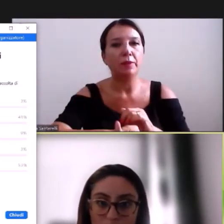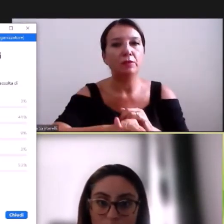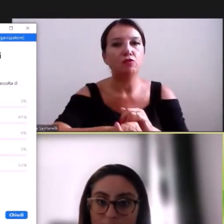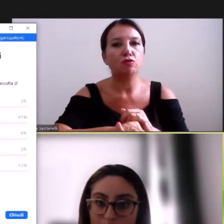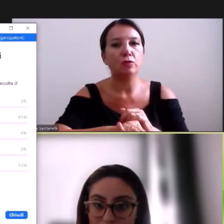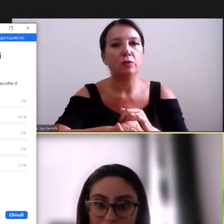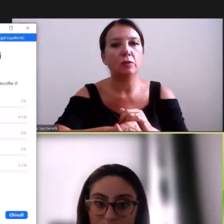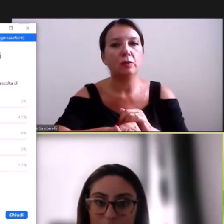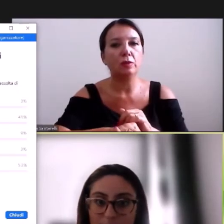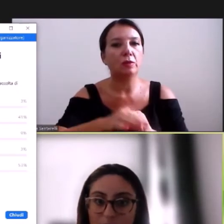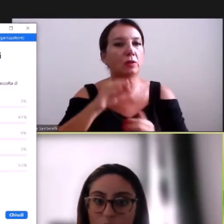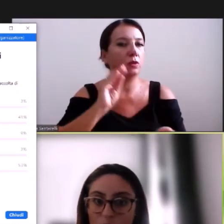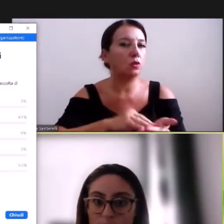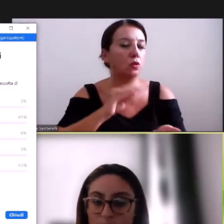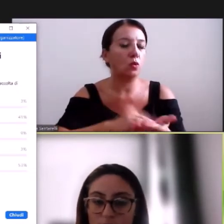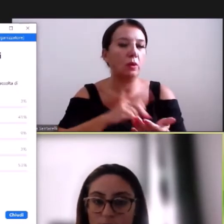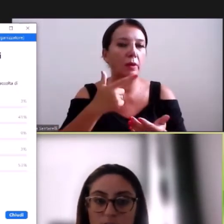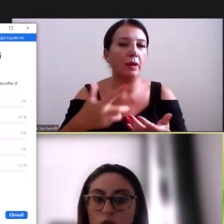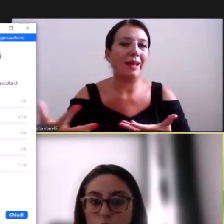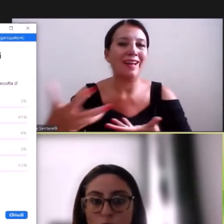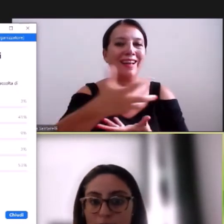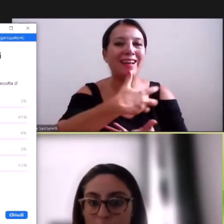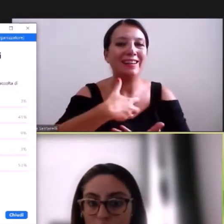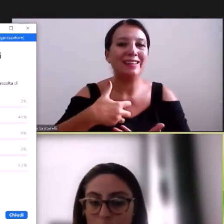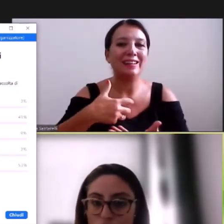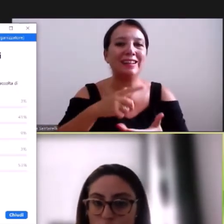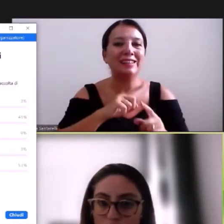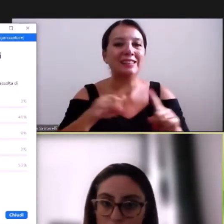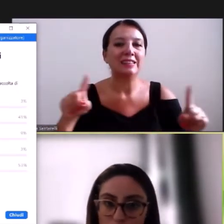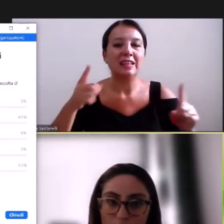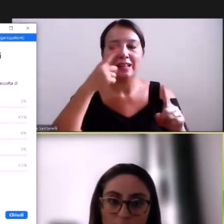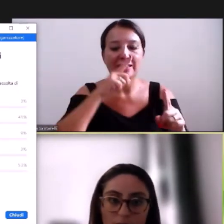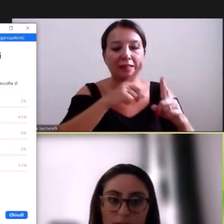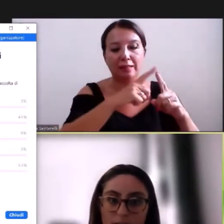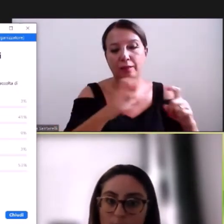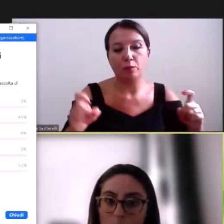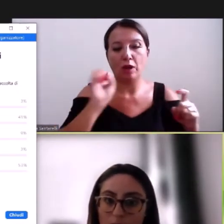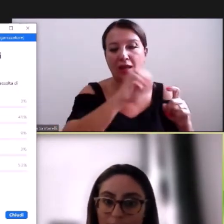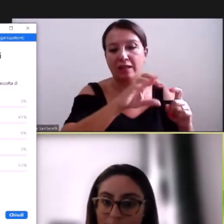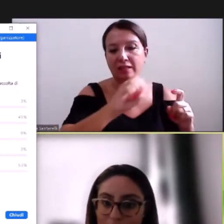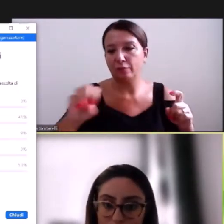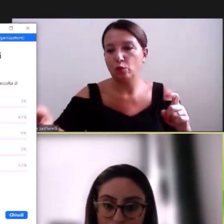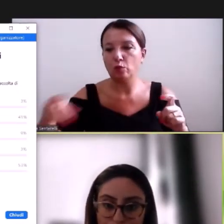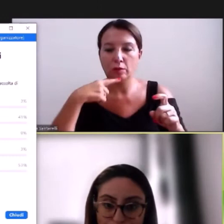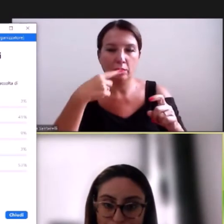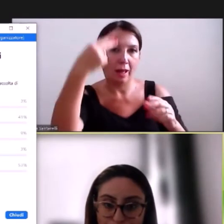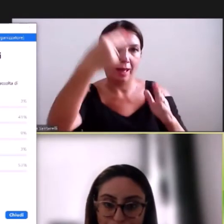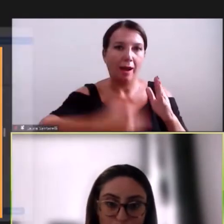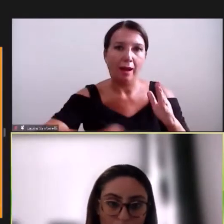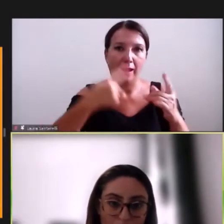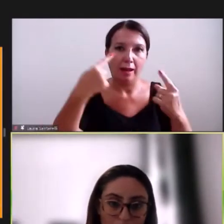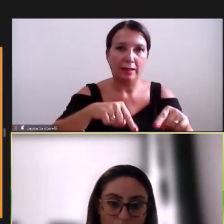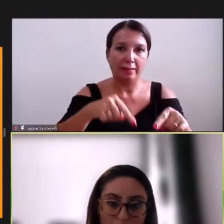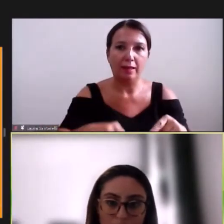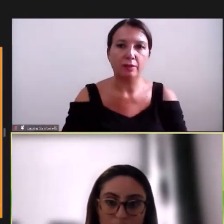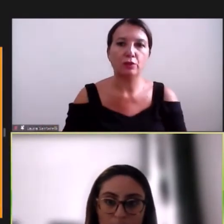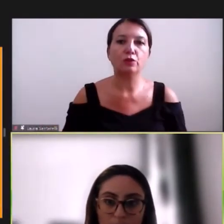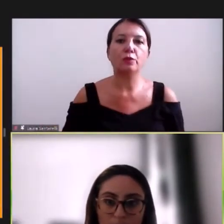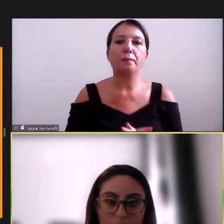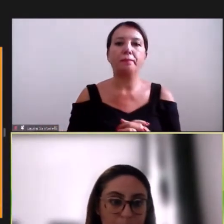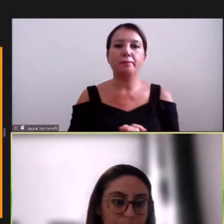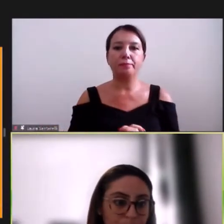53% non è presente la raccolta di nessuna delle tipologie di rifiuti che abbiamo elencati.